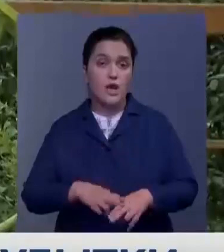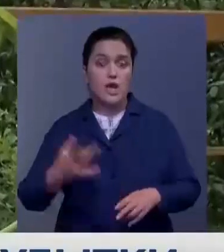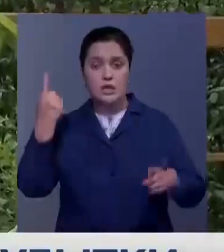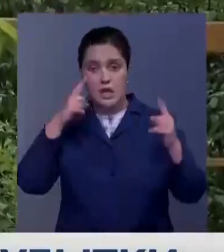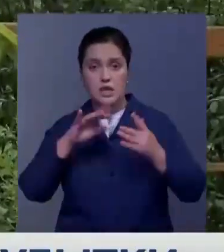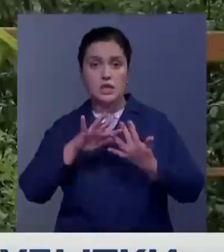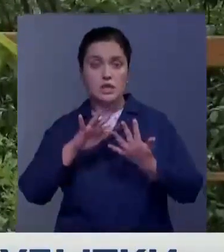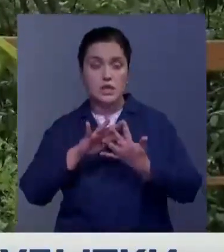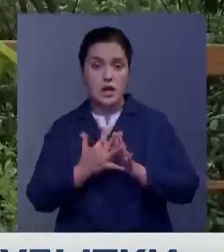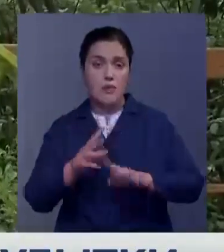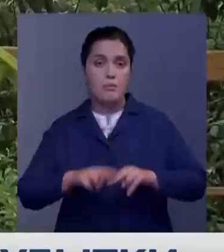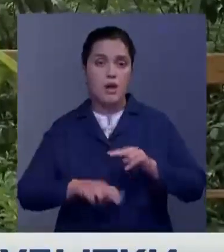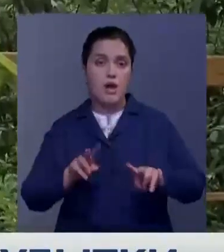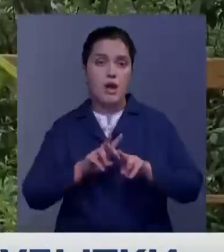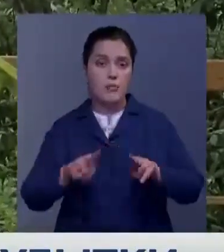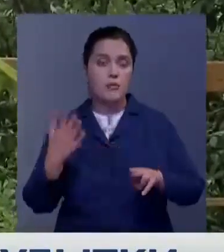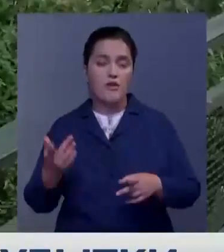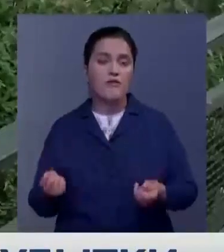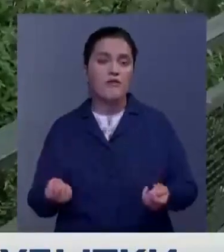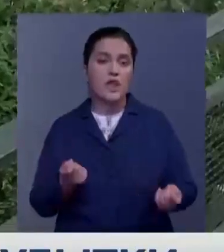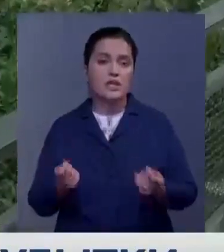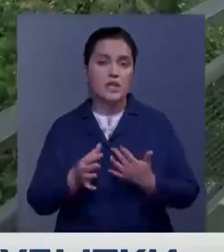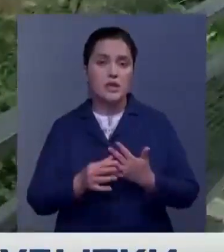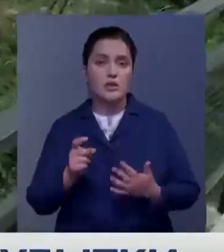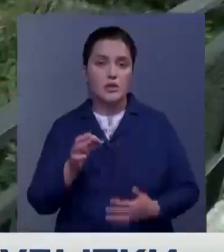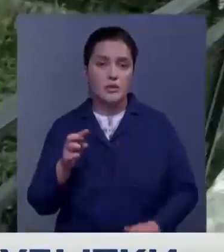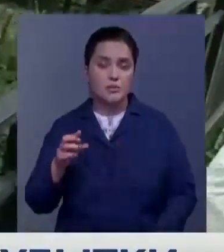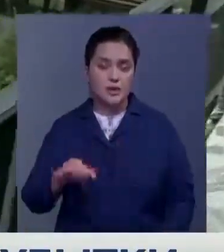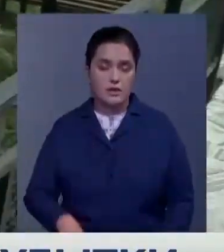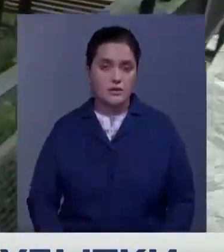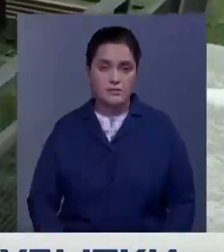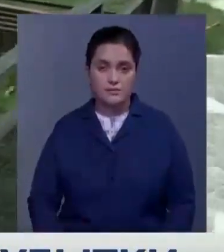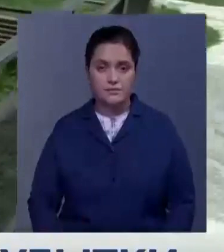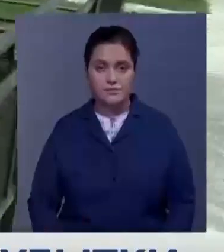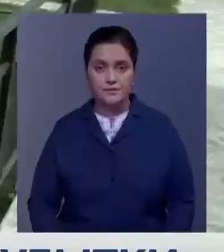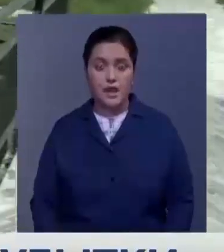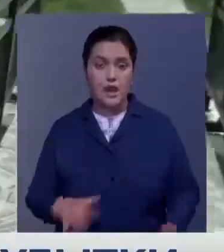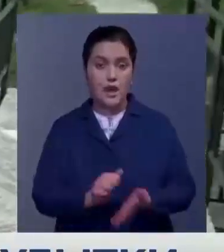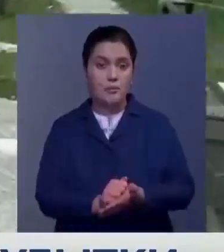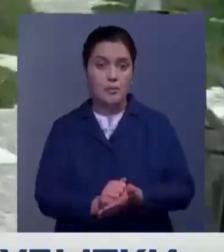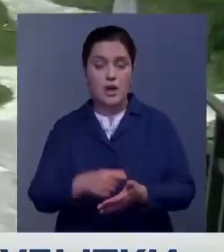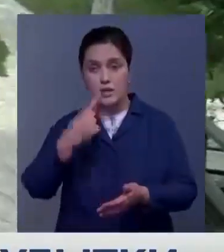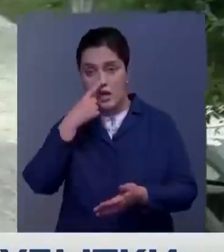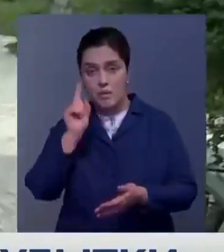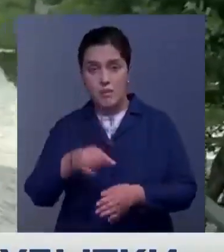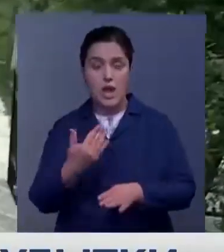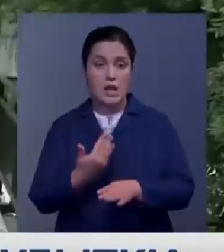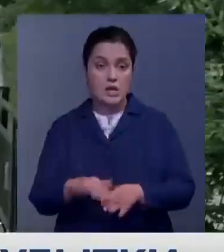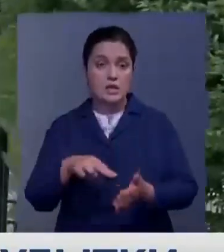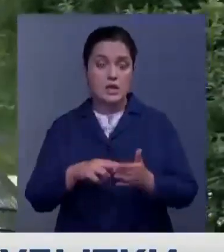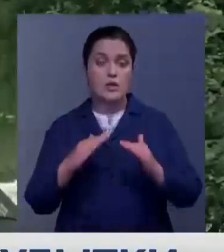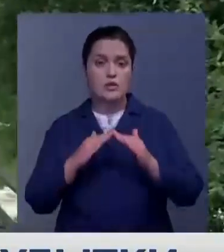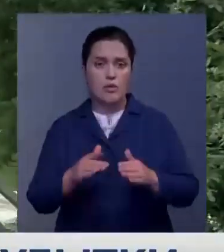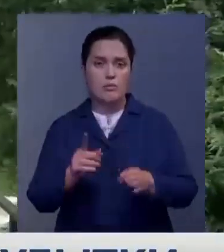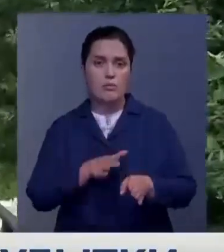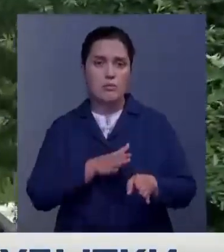деревенька, построенная по мотивам фильмов «Властелин колец» и «Хоббит». Брони на номера в отеле, отдельно стоящие домики,